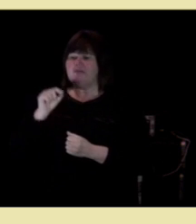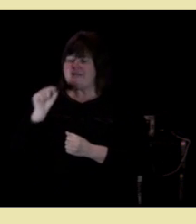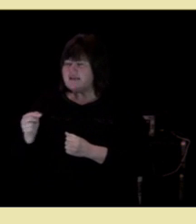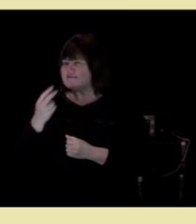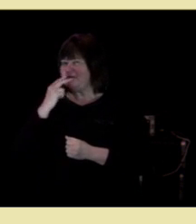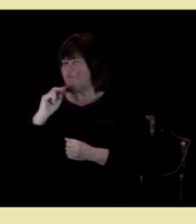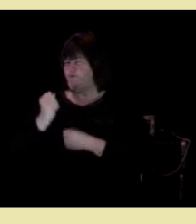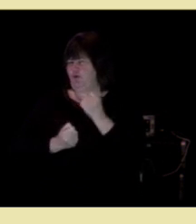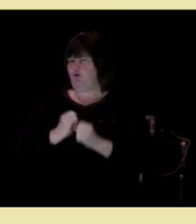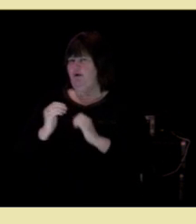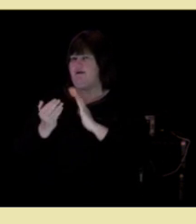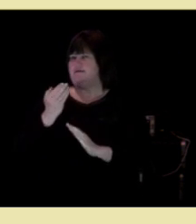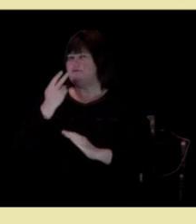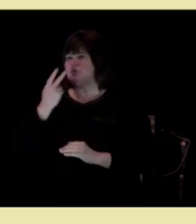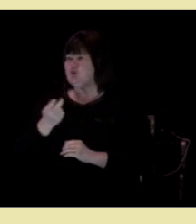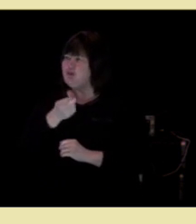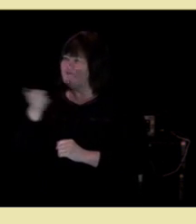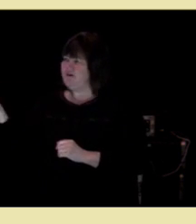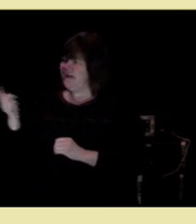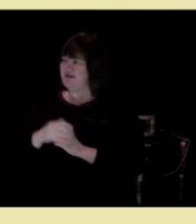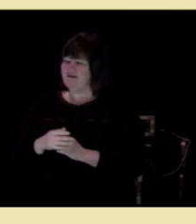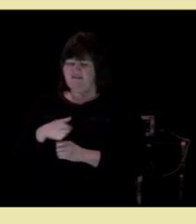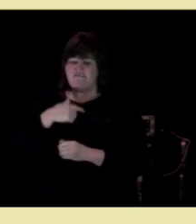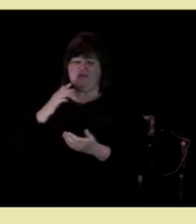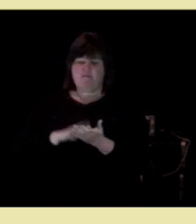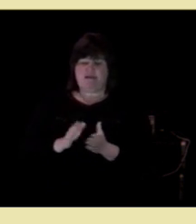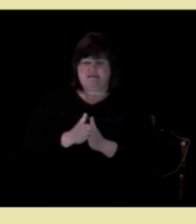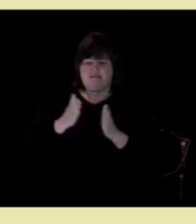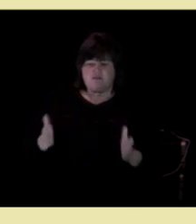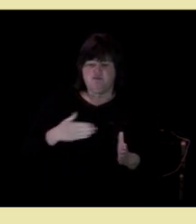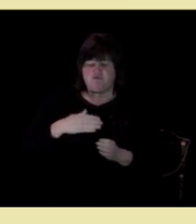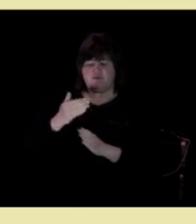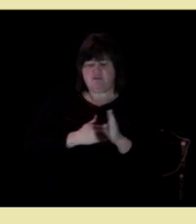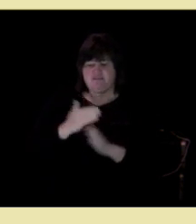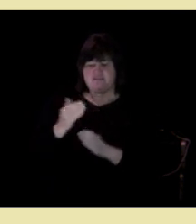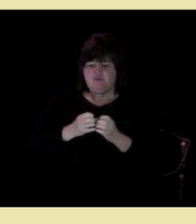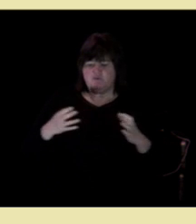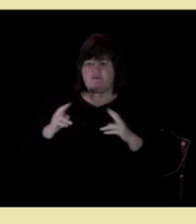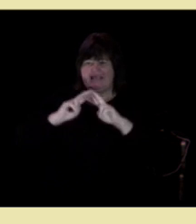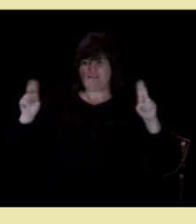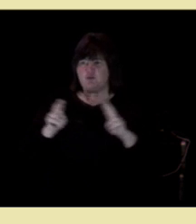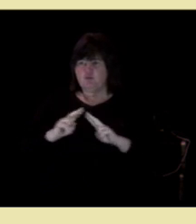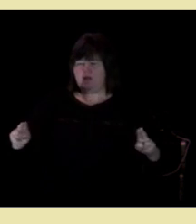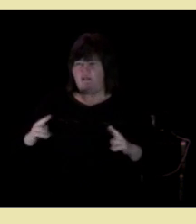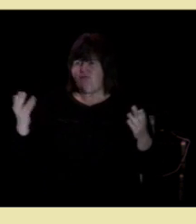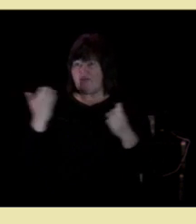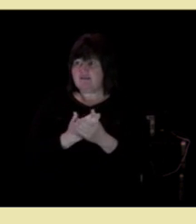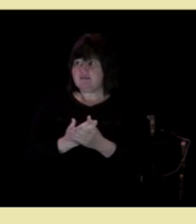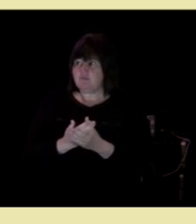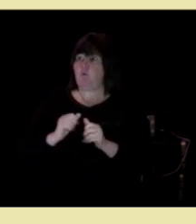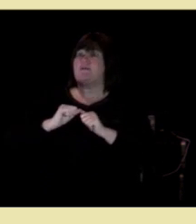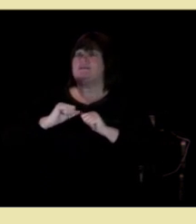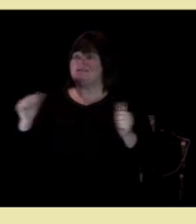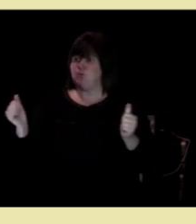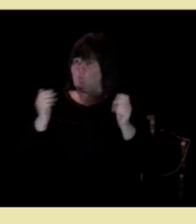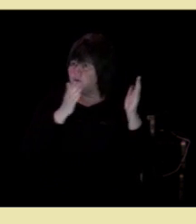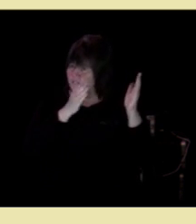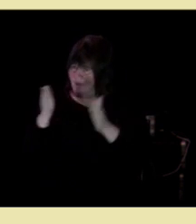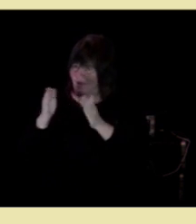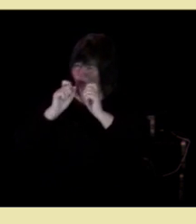dere. Vi deltar i seksjonen for kvalitetsutvikling i et internasjonalt fellesskap, og oppmerksomheten stor rundt